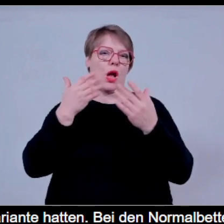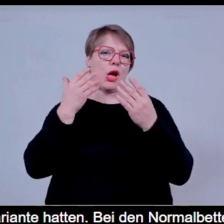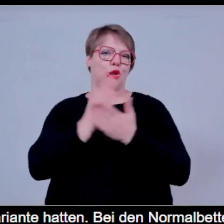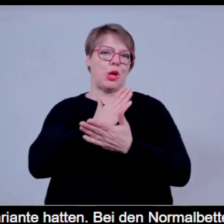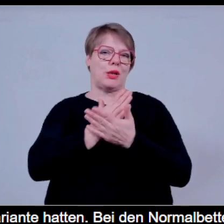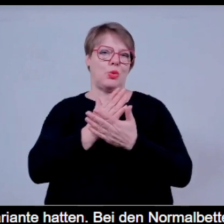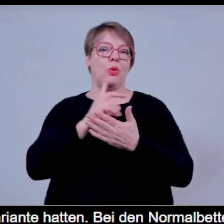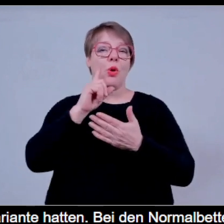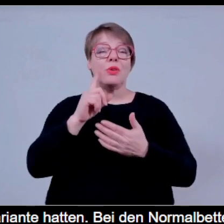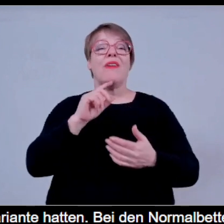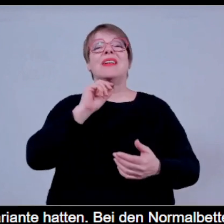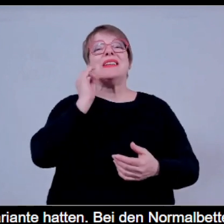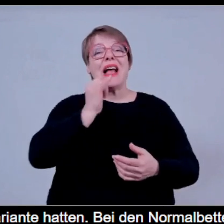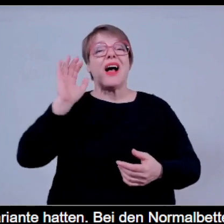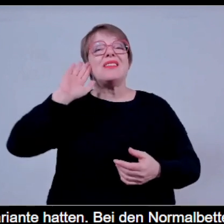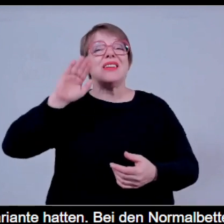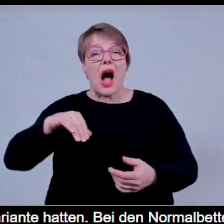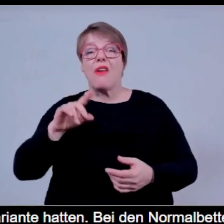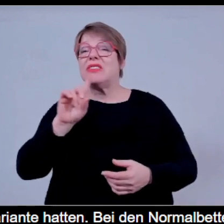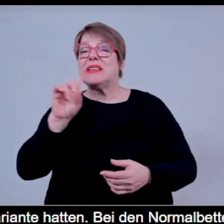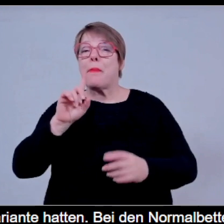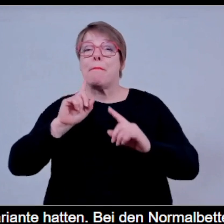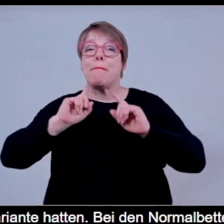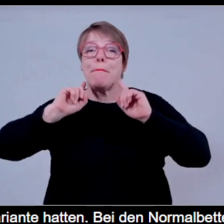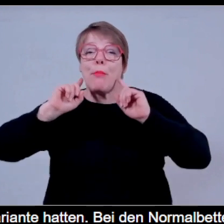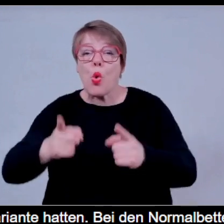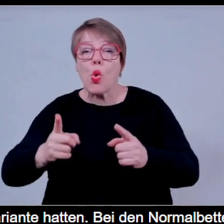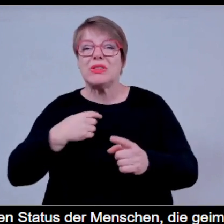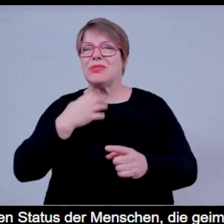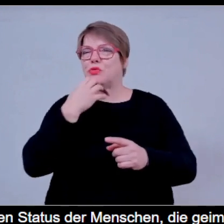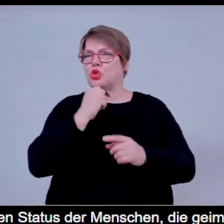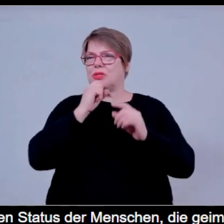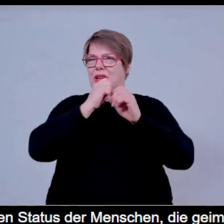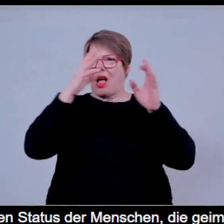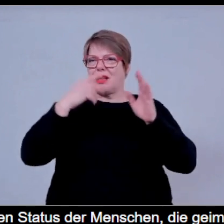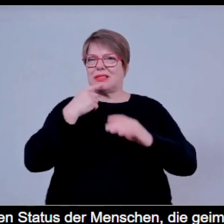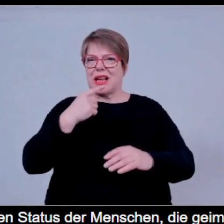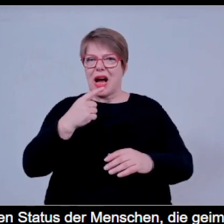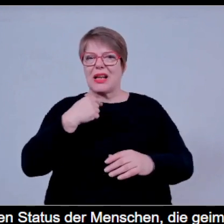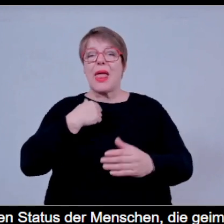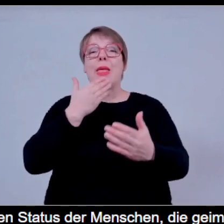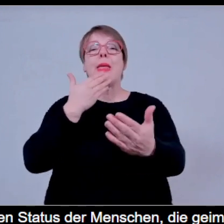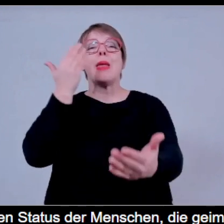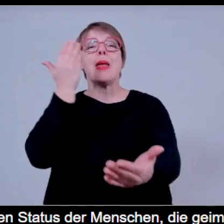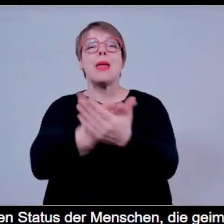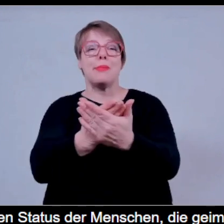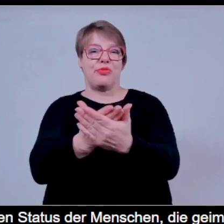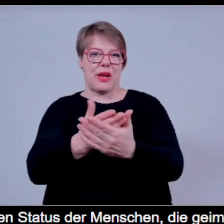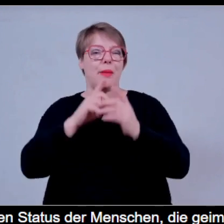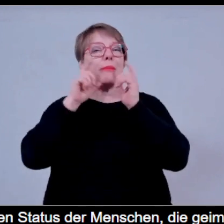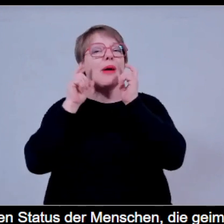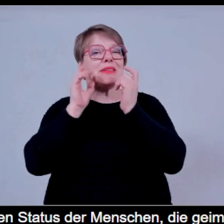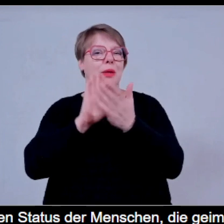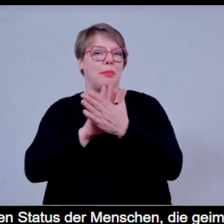dem jetzigen Infektionsschutzgesetz, weil das rechtlich auch gar nicht möglich ist. Von daher sagen wir klipp und klar, Maske ist wichtig,